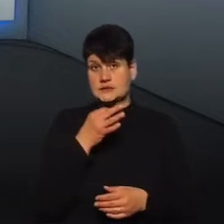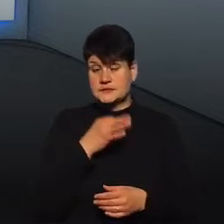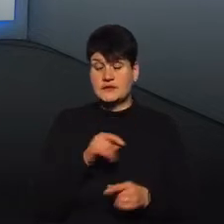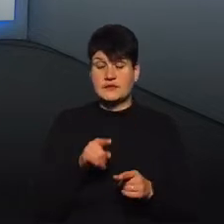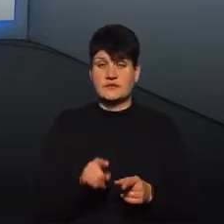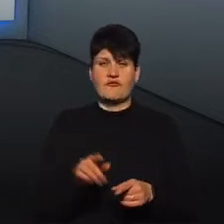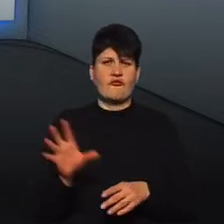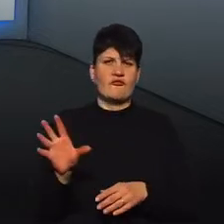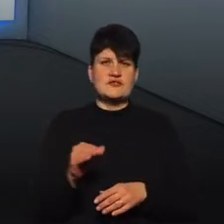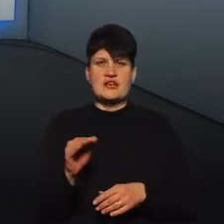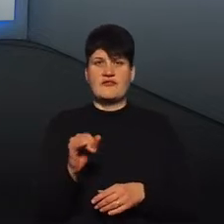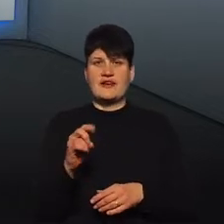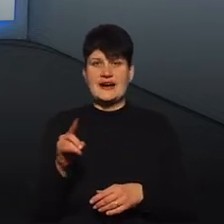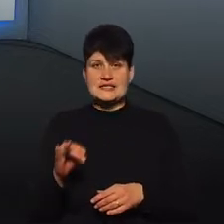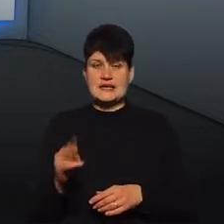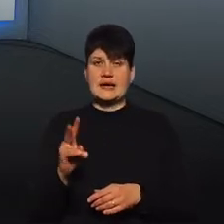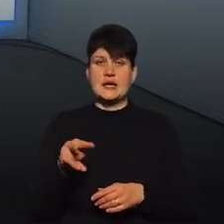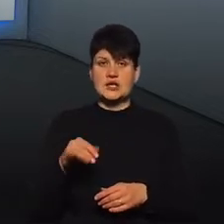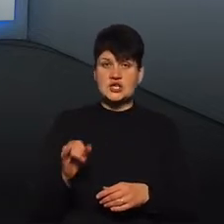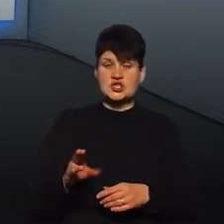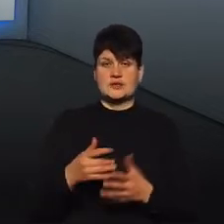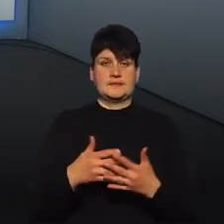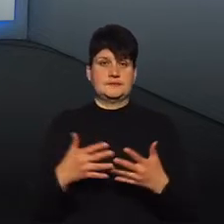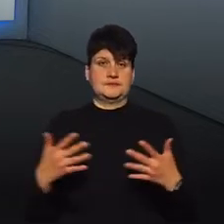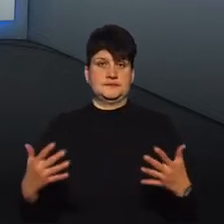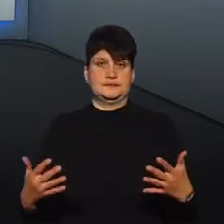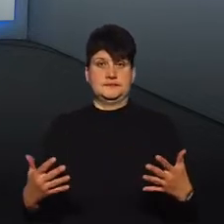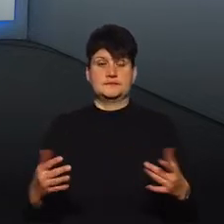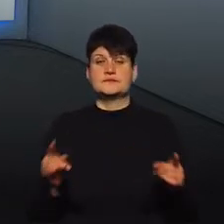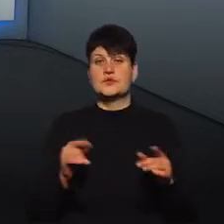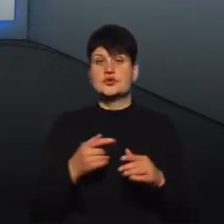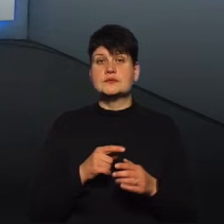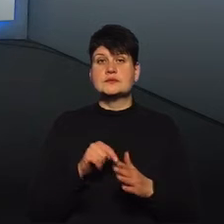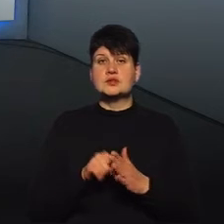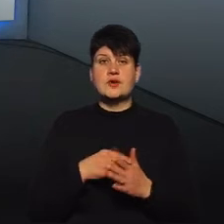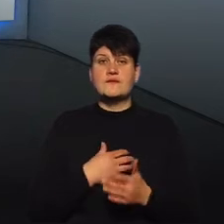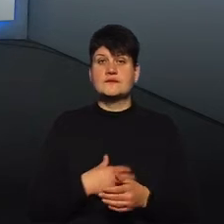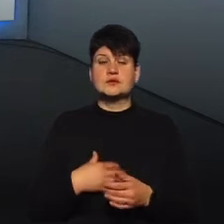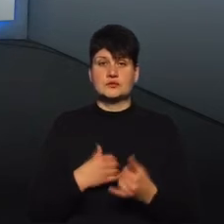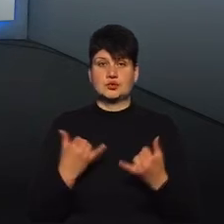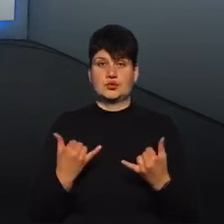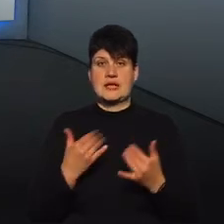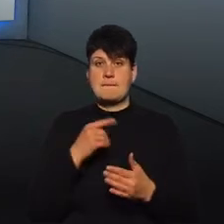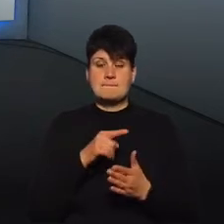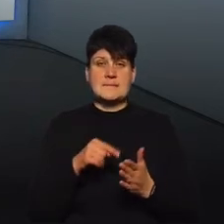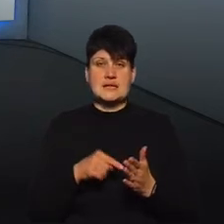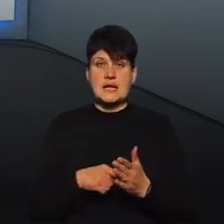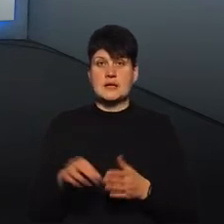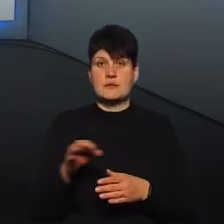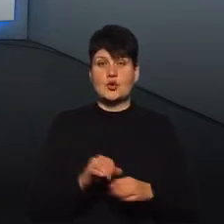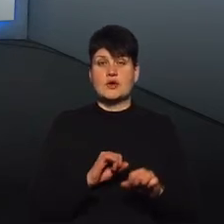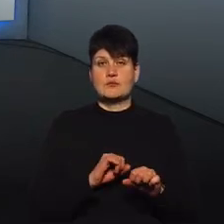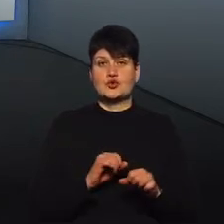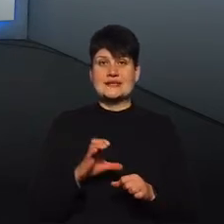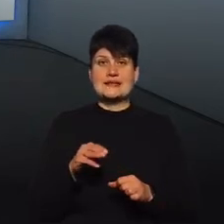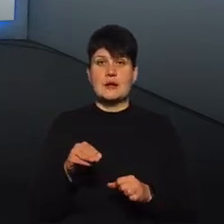тобто доклінічні, клінічні дослідження і так далі. Ще таке актуальне, як на сьогодні, запитання про імуностимулятори. Наскільки